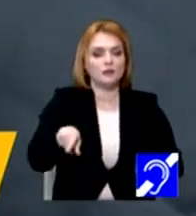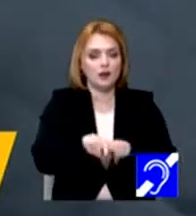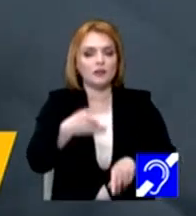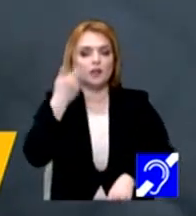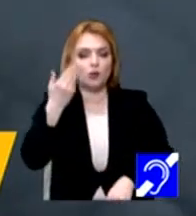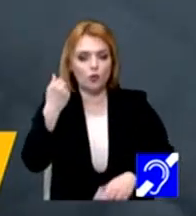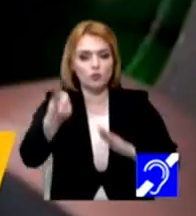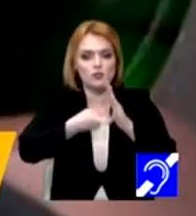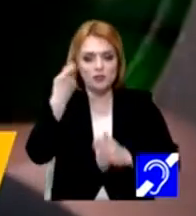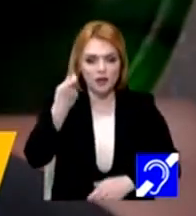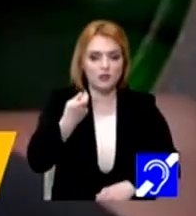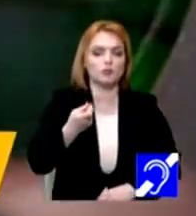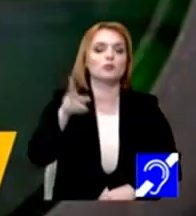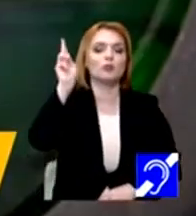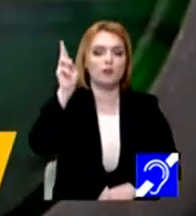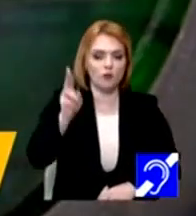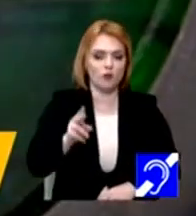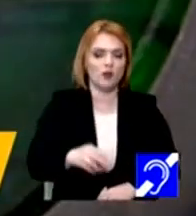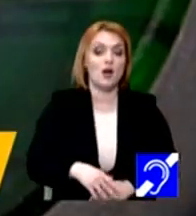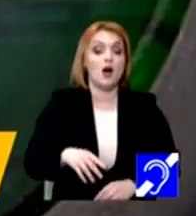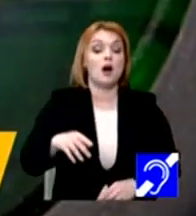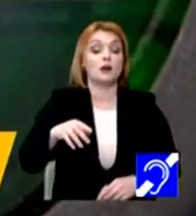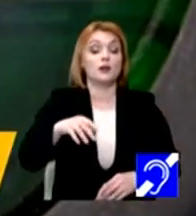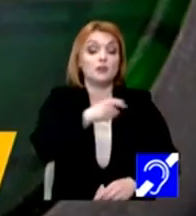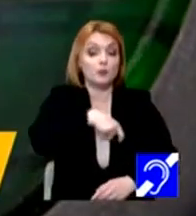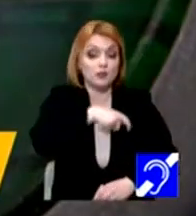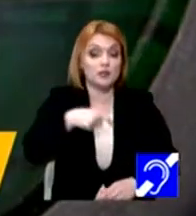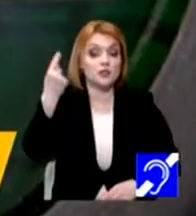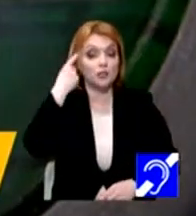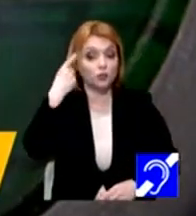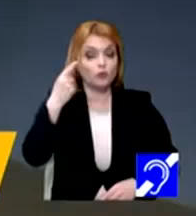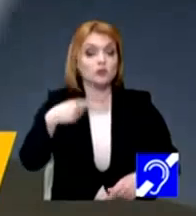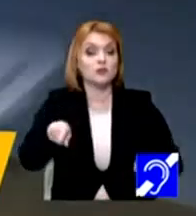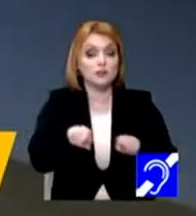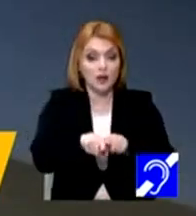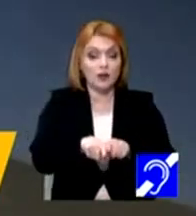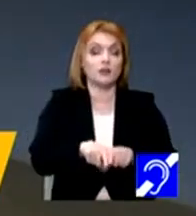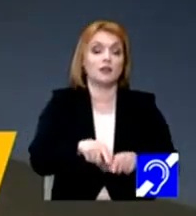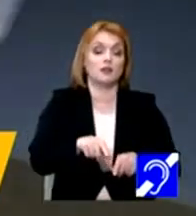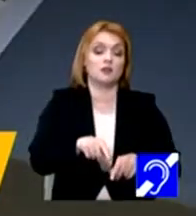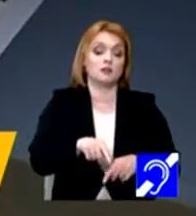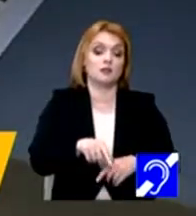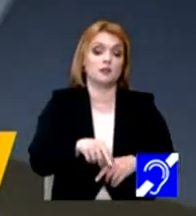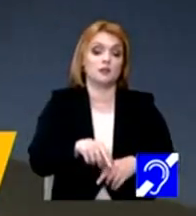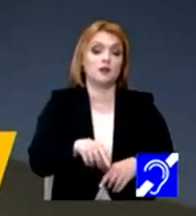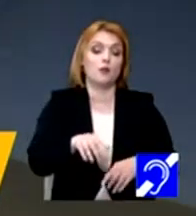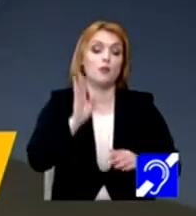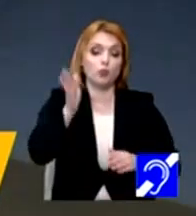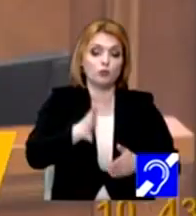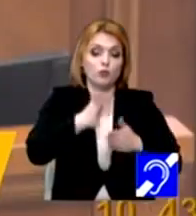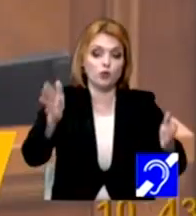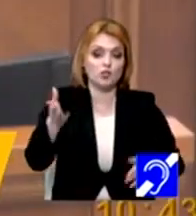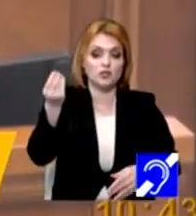fiscal, numărul contului și soldul. Autorii proiectului cred că astfel vor reduce economia subterană și vor veni și bani la bugetul de